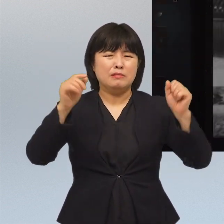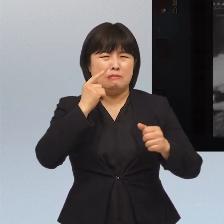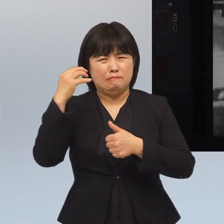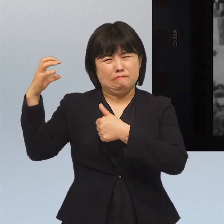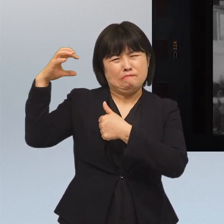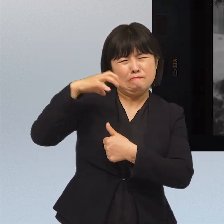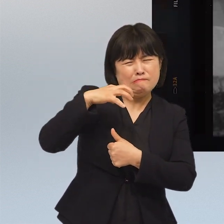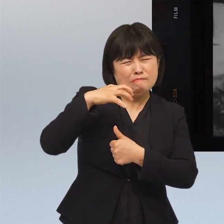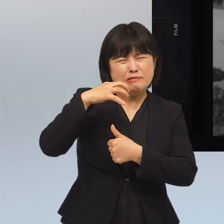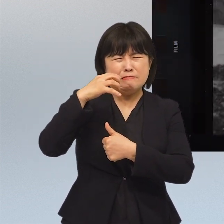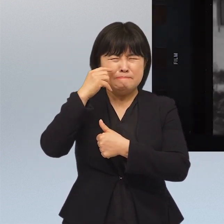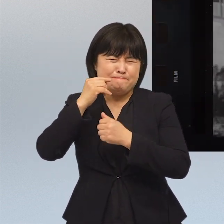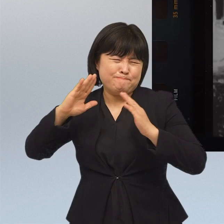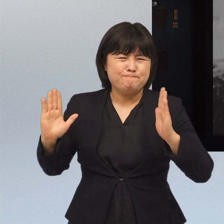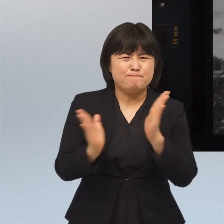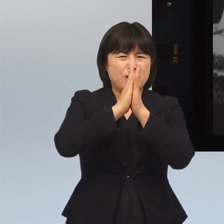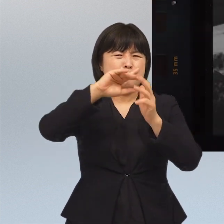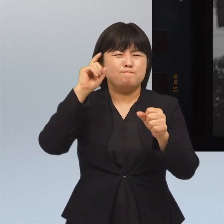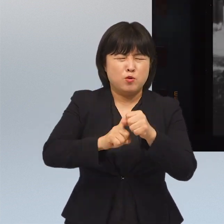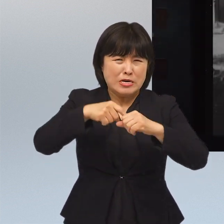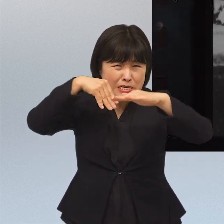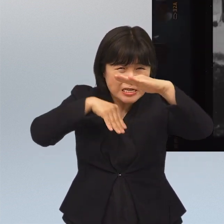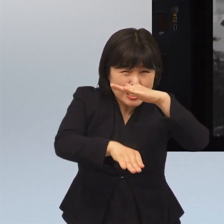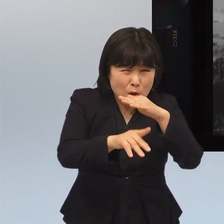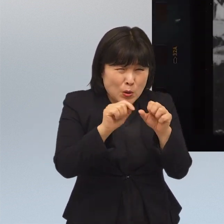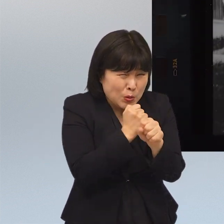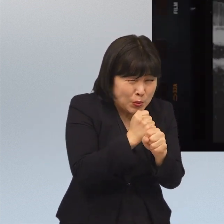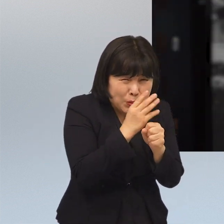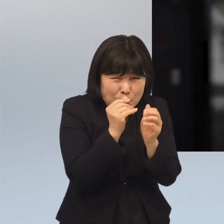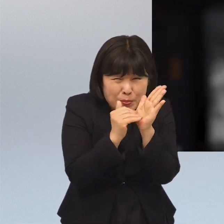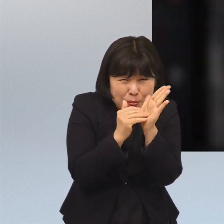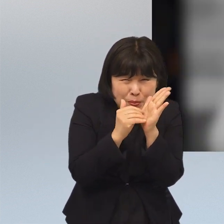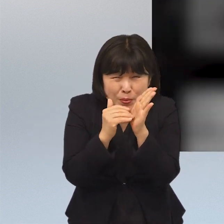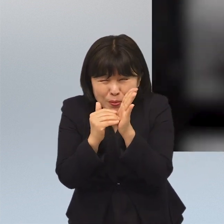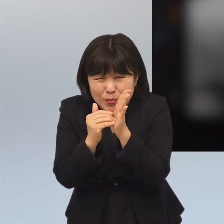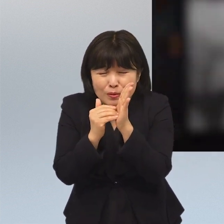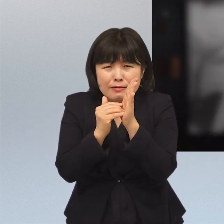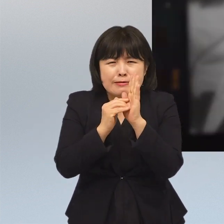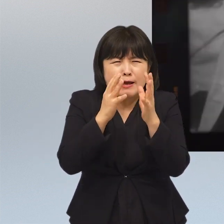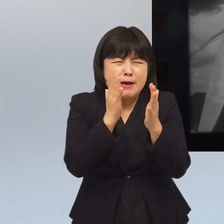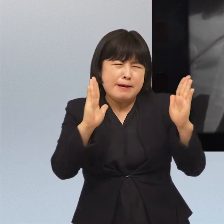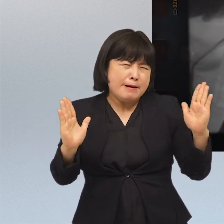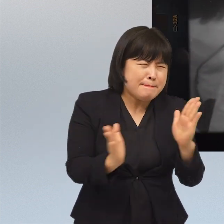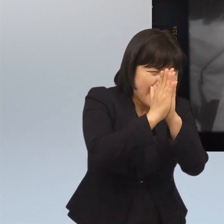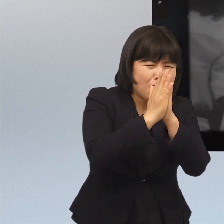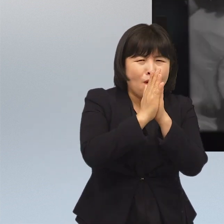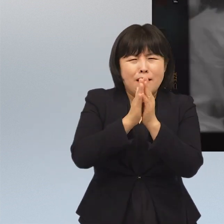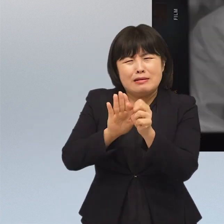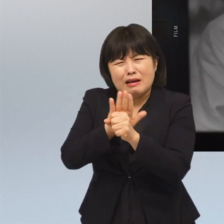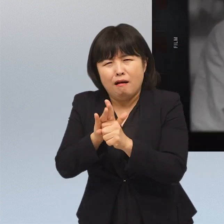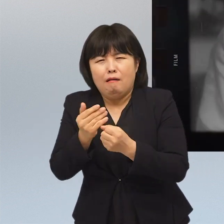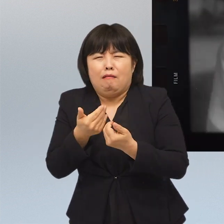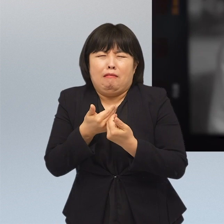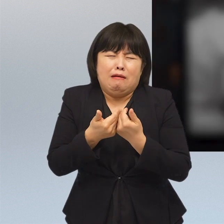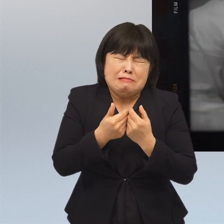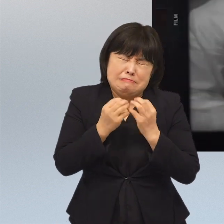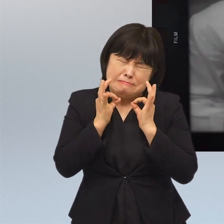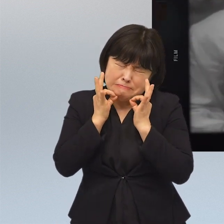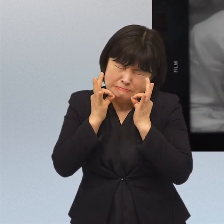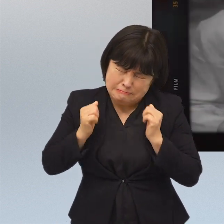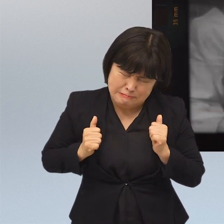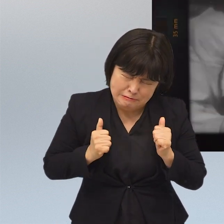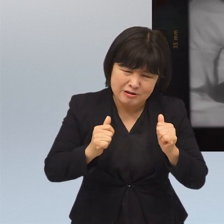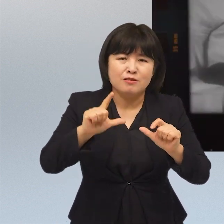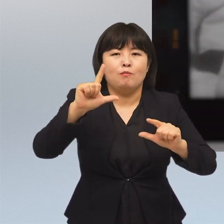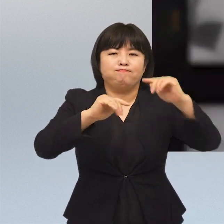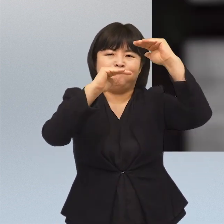일제하에서 조국 광복을 위하여 지하 공작을 하던 주인공이 조국의 광복과 사랑 사이에서 갈등하며